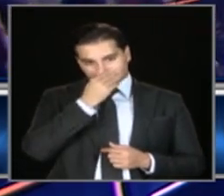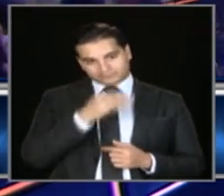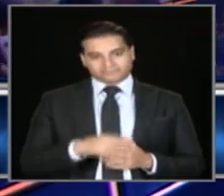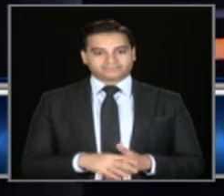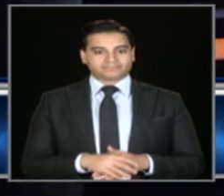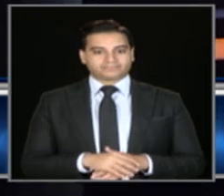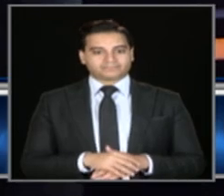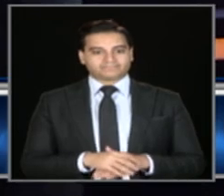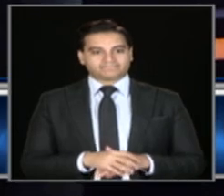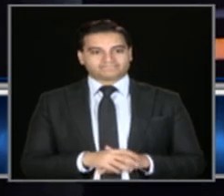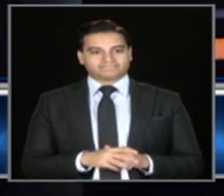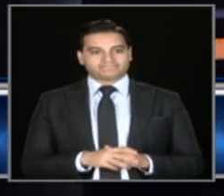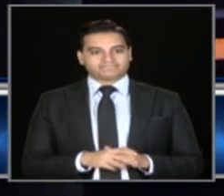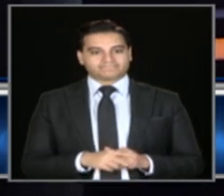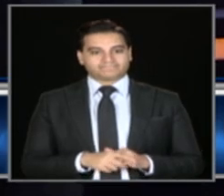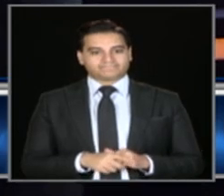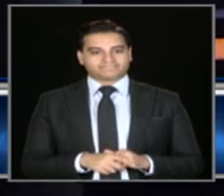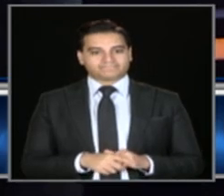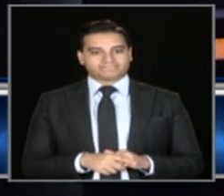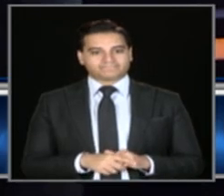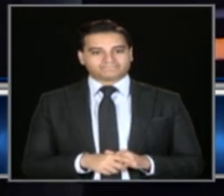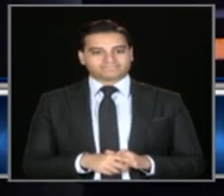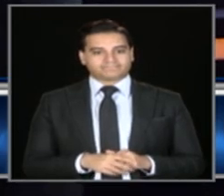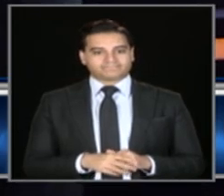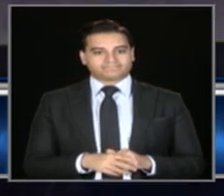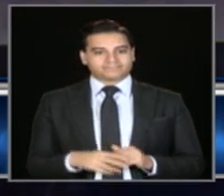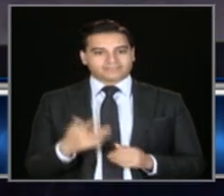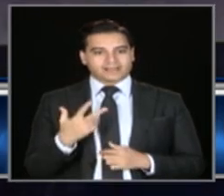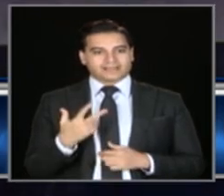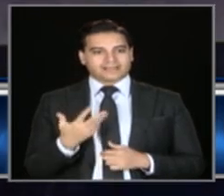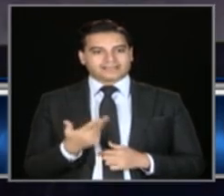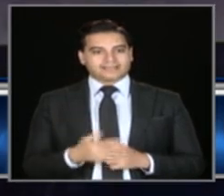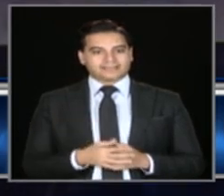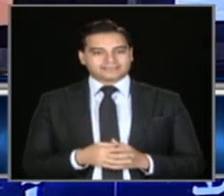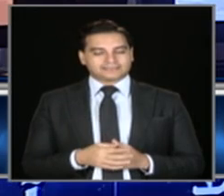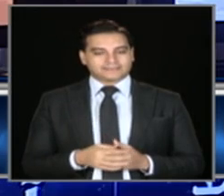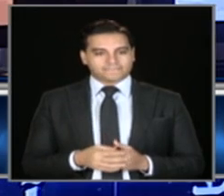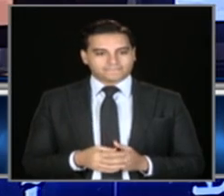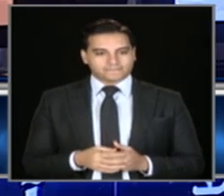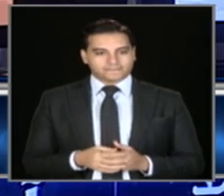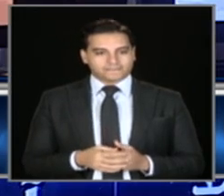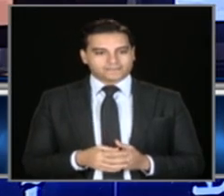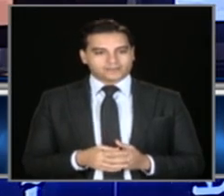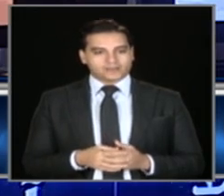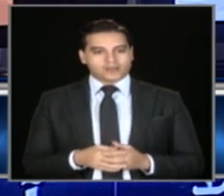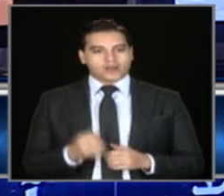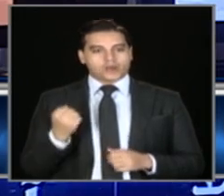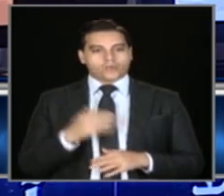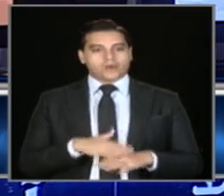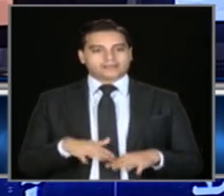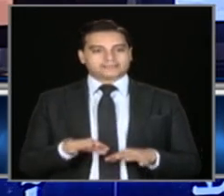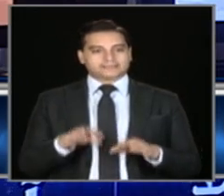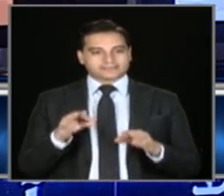خاطئه اتفضل يا احمد كام لاته هما ايه التلاته الواد الجديد وجنوب سينا